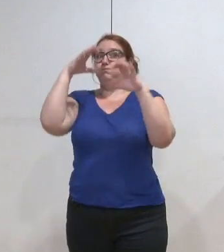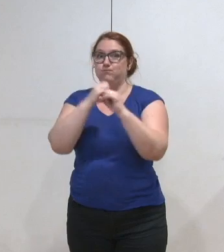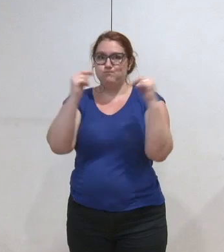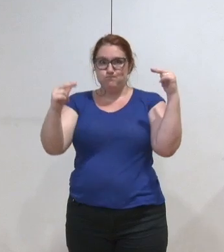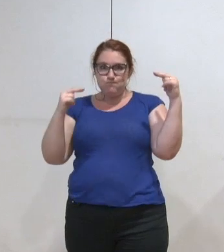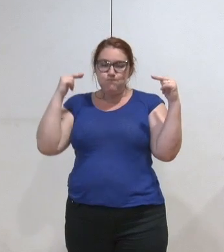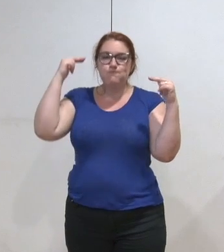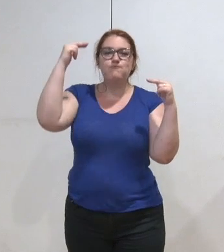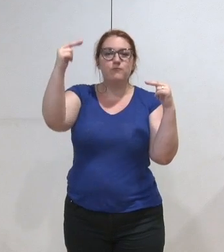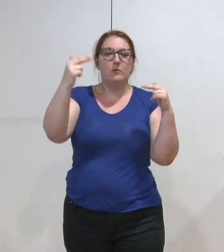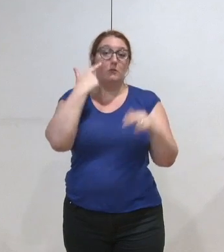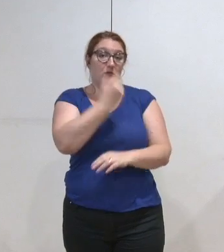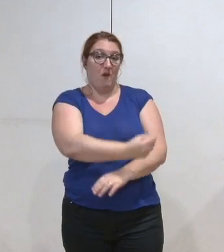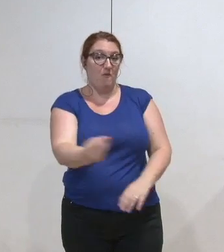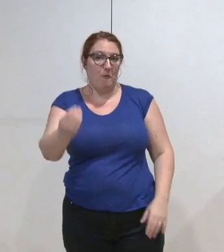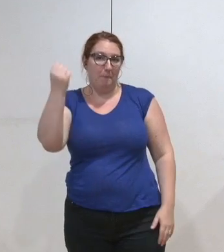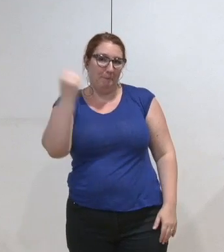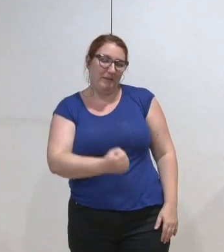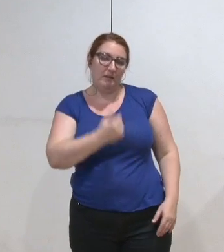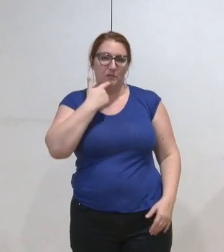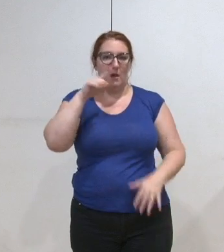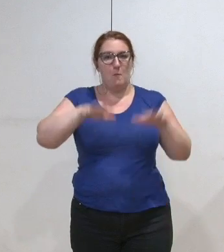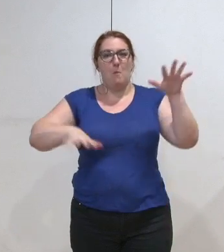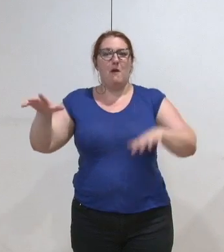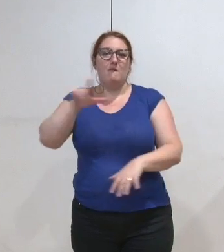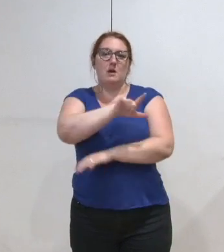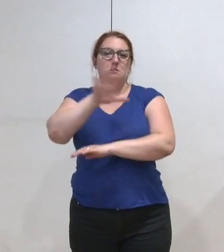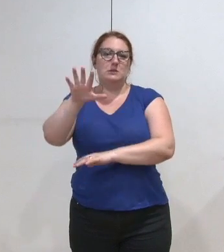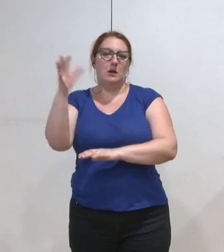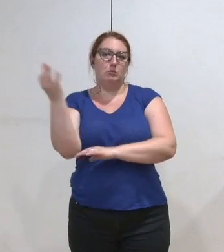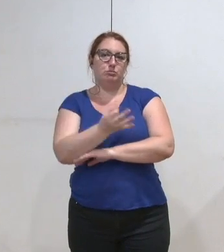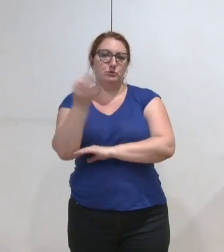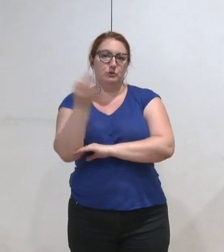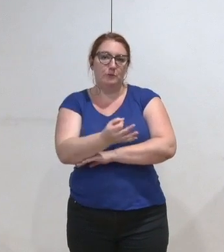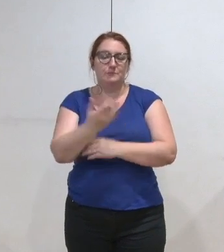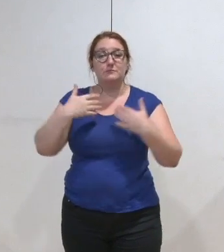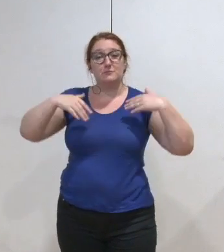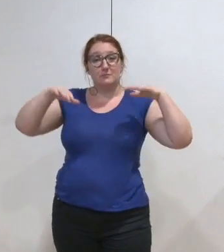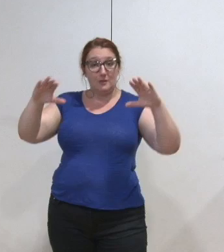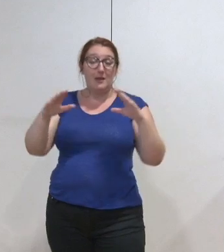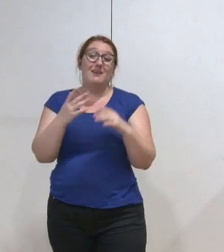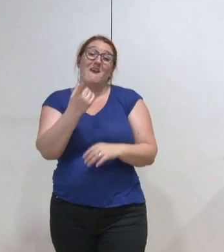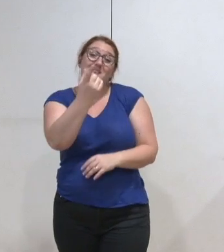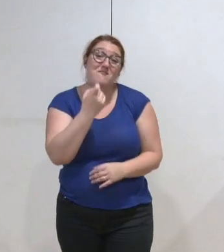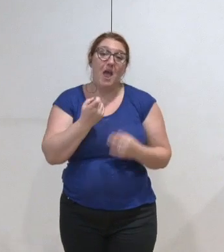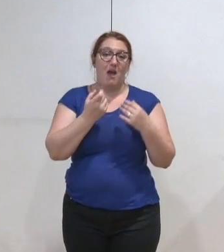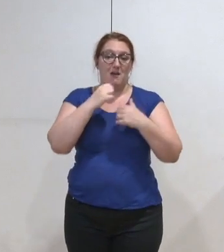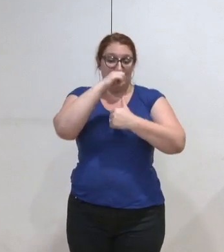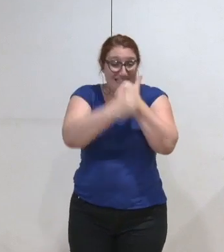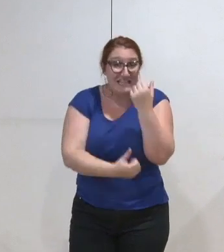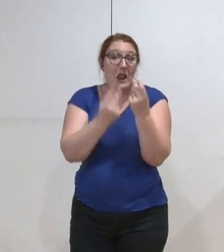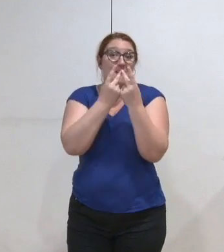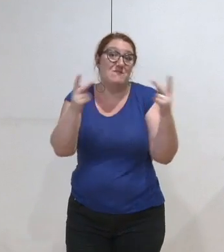significatifs pour les enfants aux alentours des 25 % mais le le fait urbain clairement